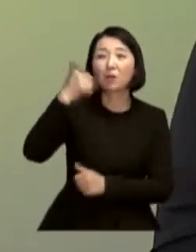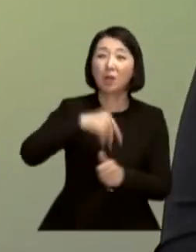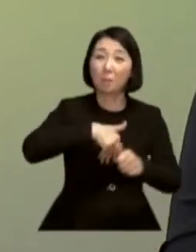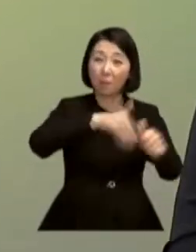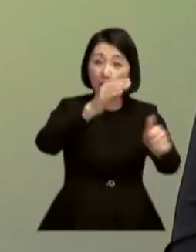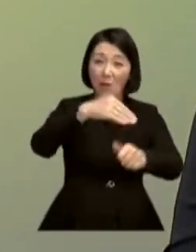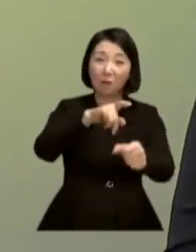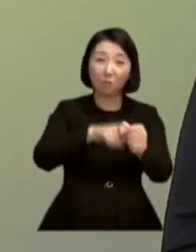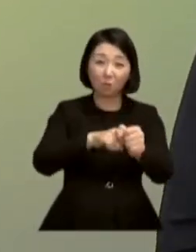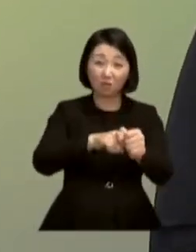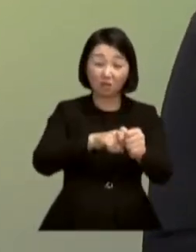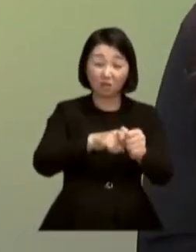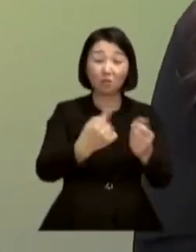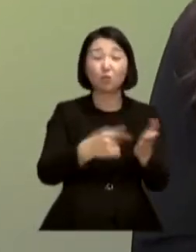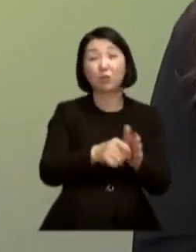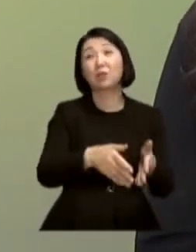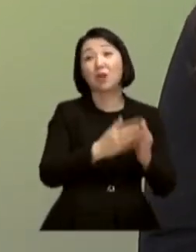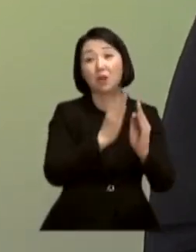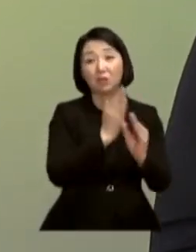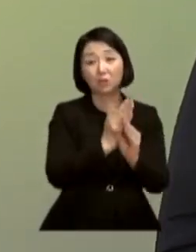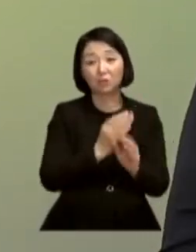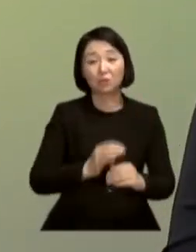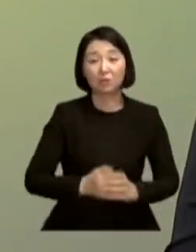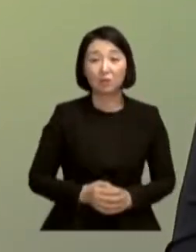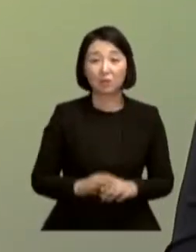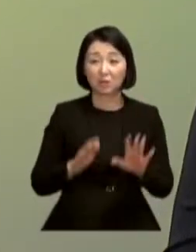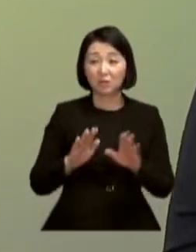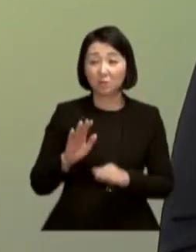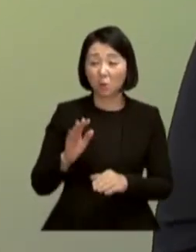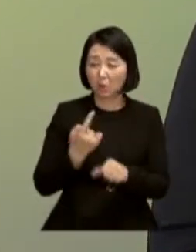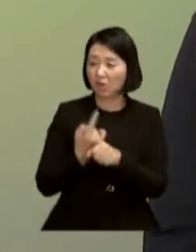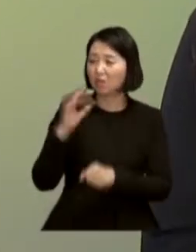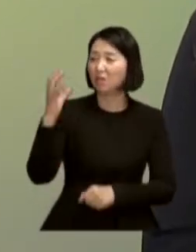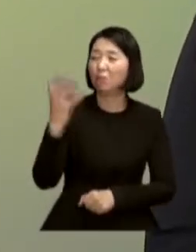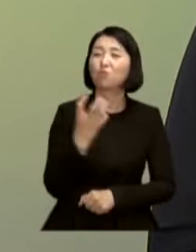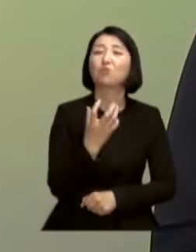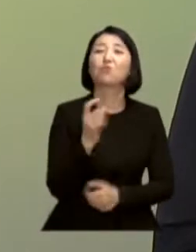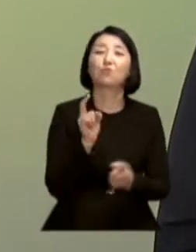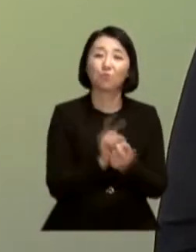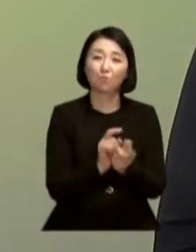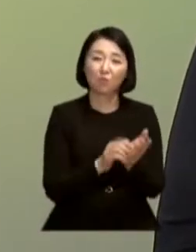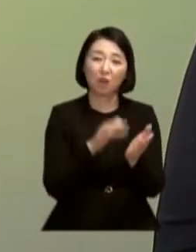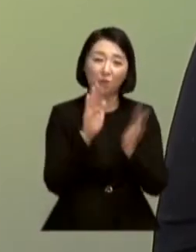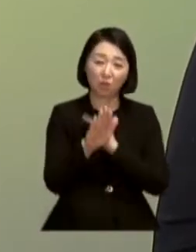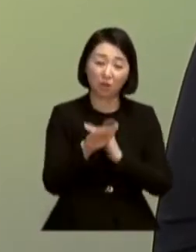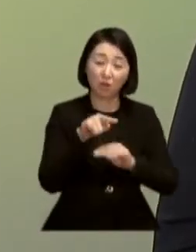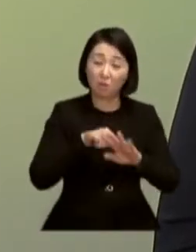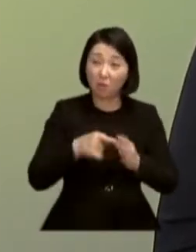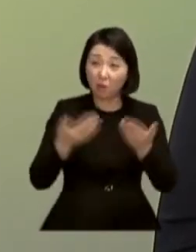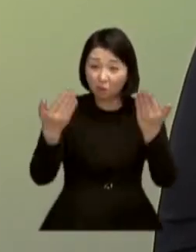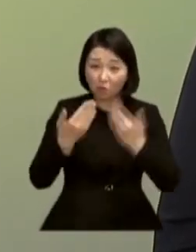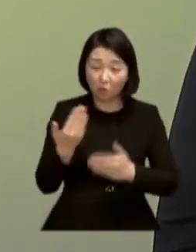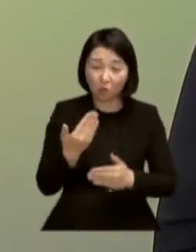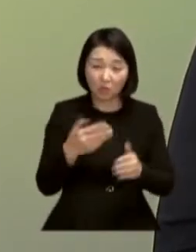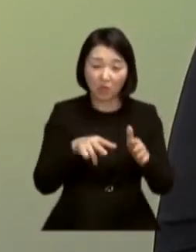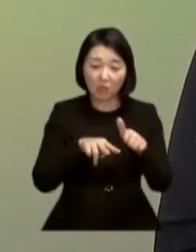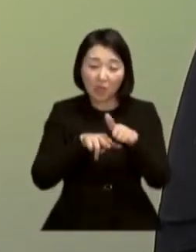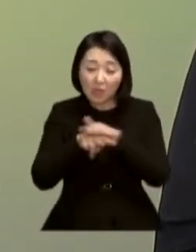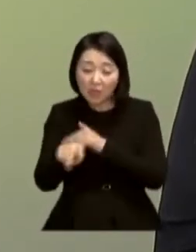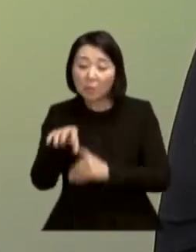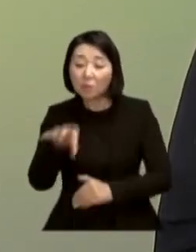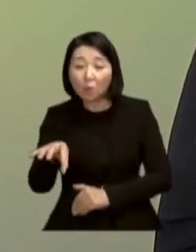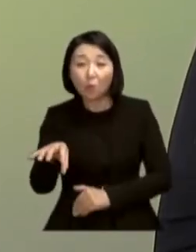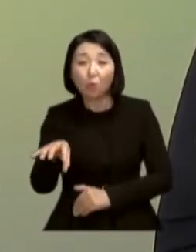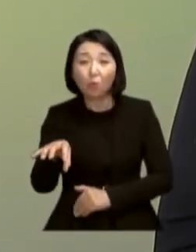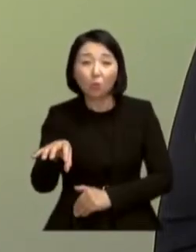또 이번에 태풍이 있고 나서 또 마음 주신 것은 이제 대피소로서 그 지역에 대피소가 하나도 없는데 집이 다